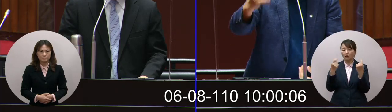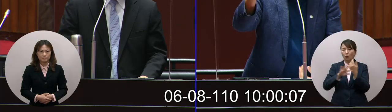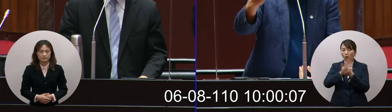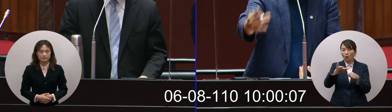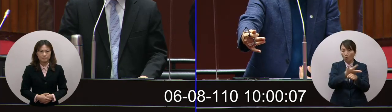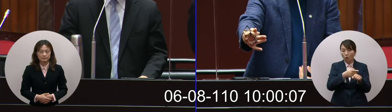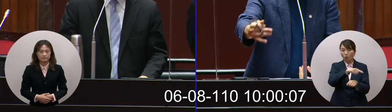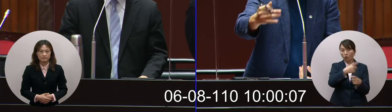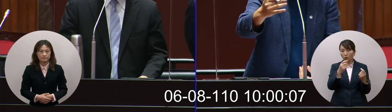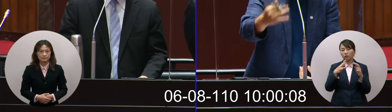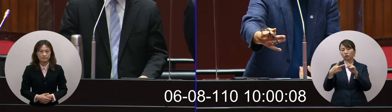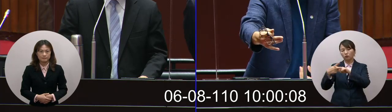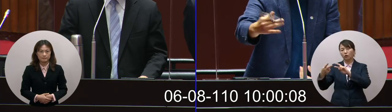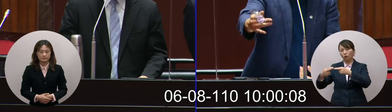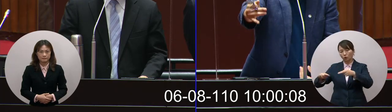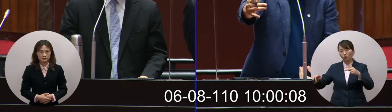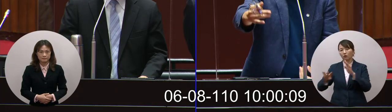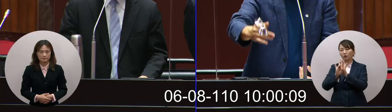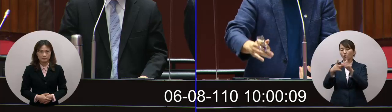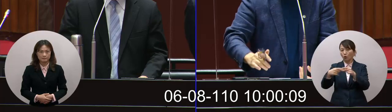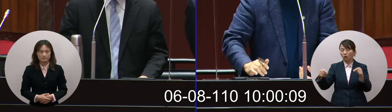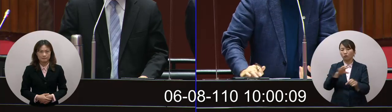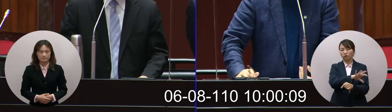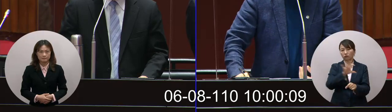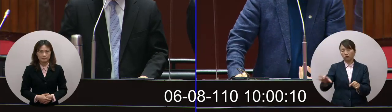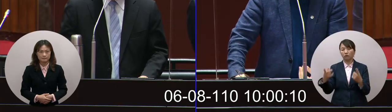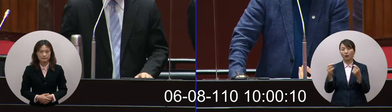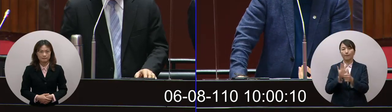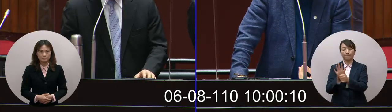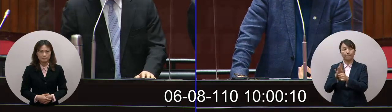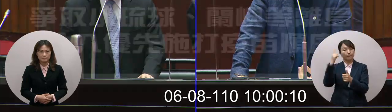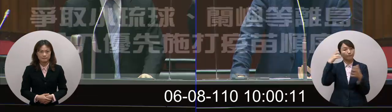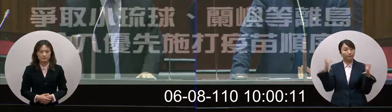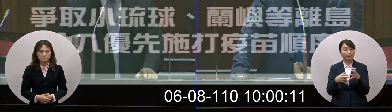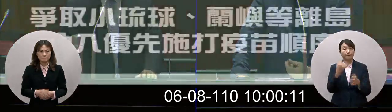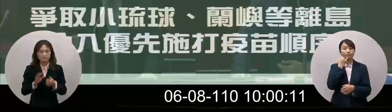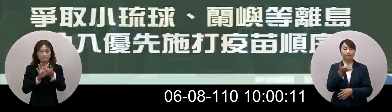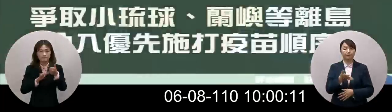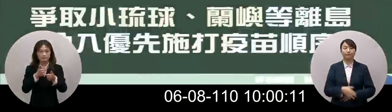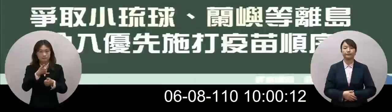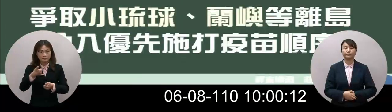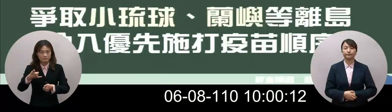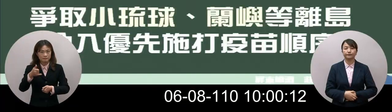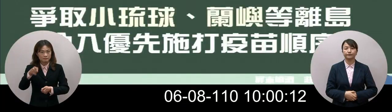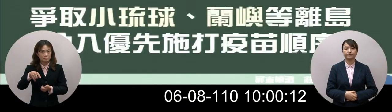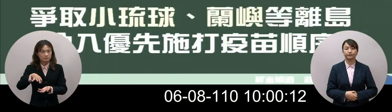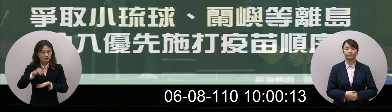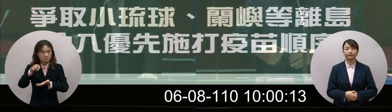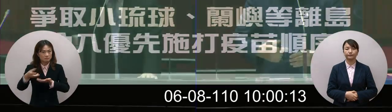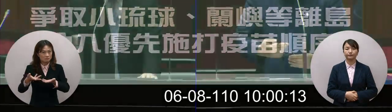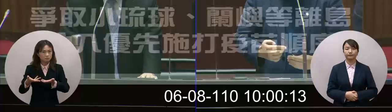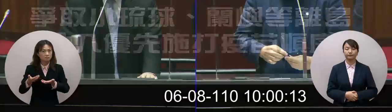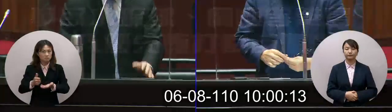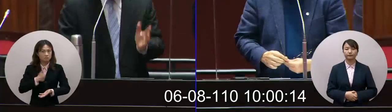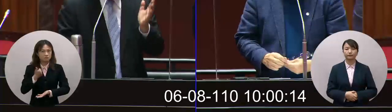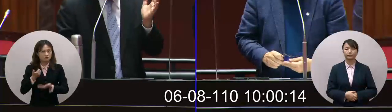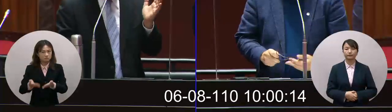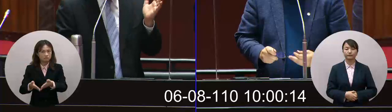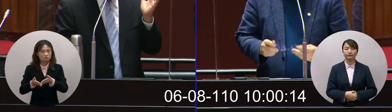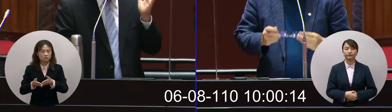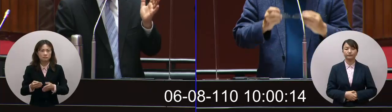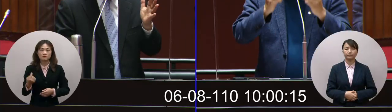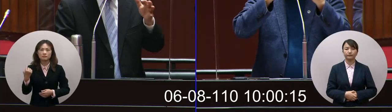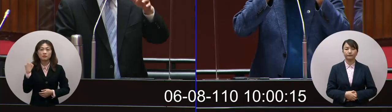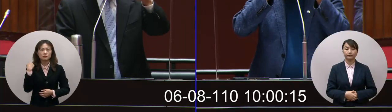有小琉球甲兰屿，是不是当赶快一并考虑？ 委员，你 讲这个真要紧，因为昨昏